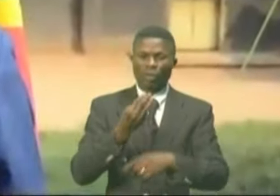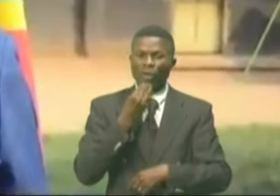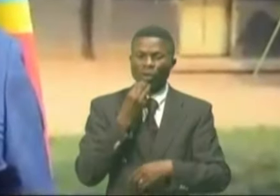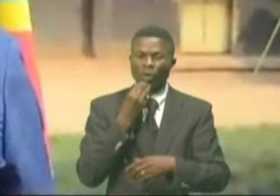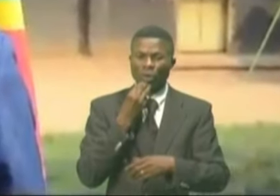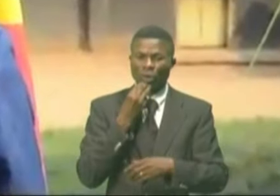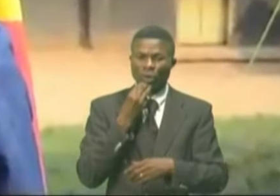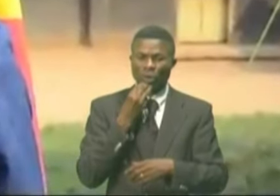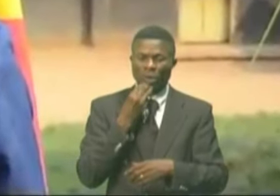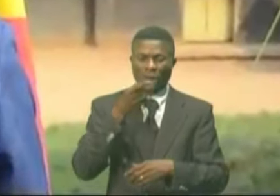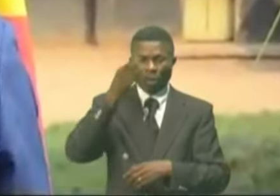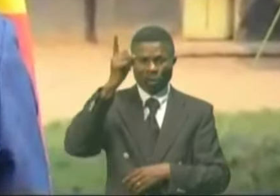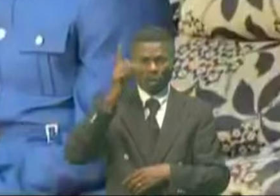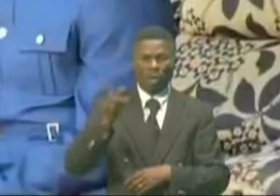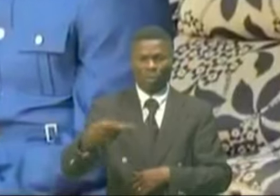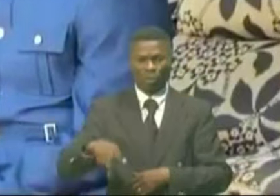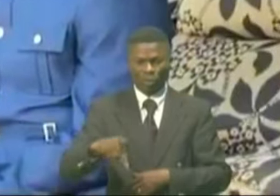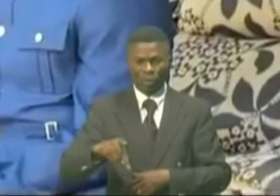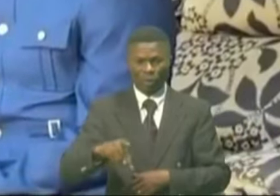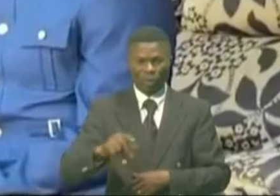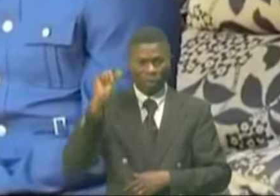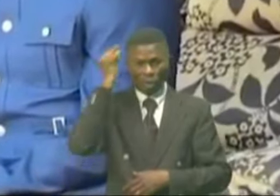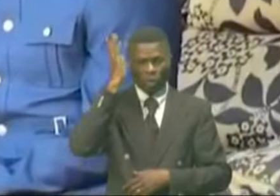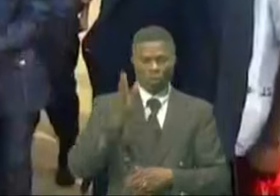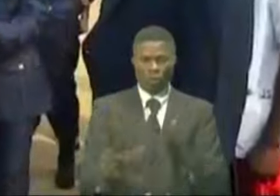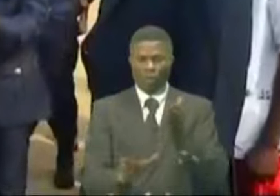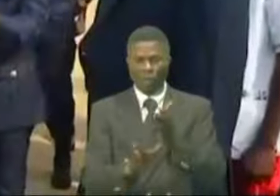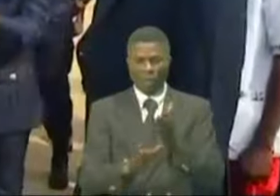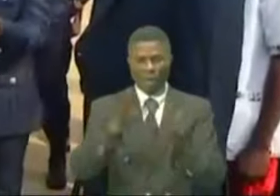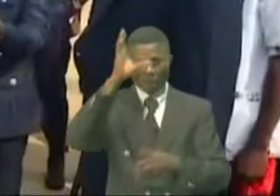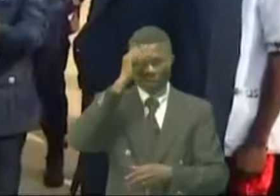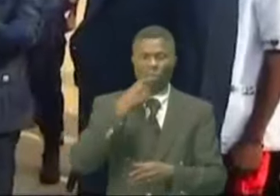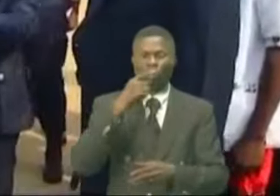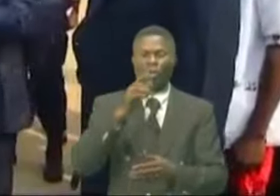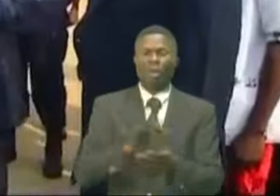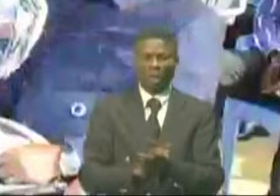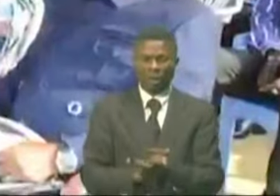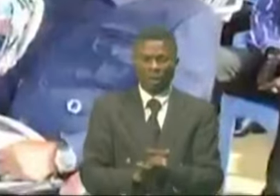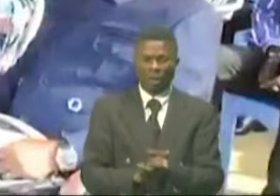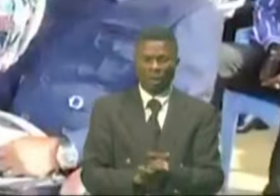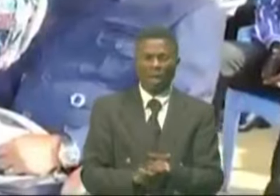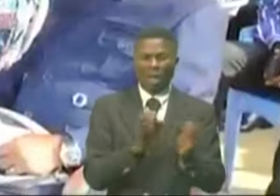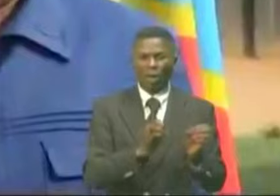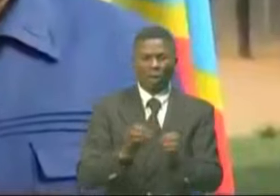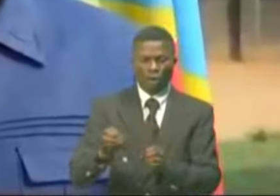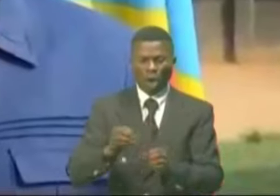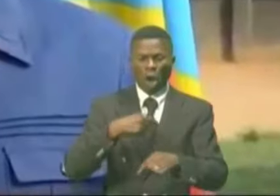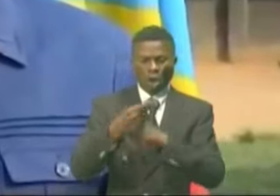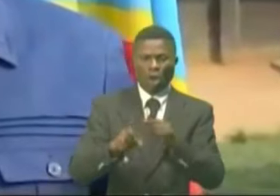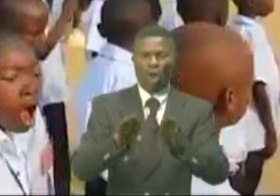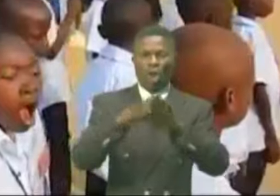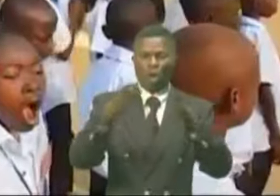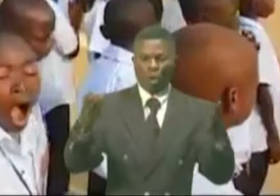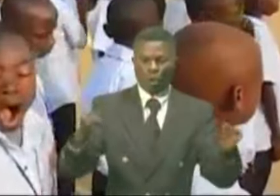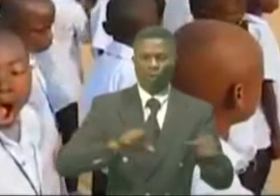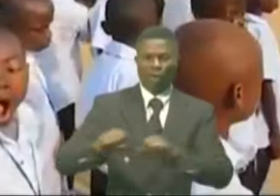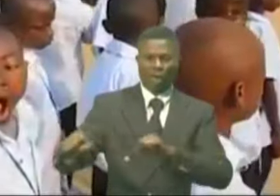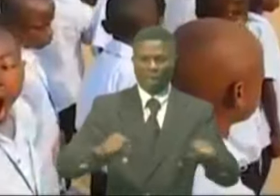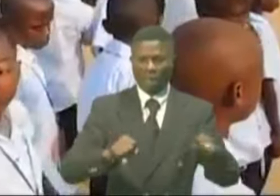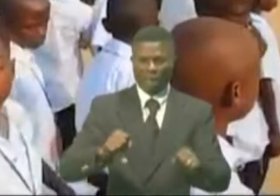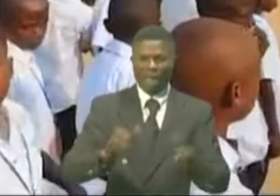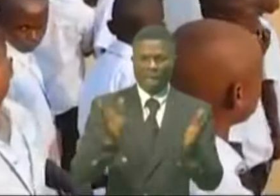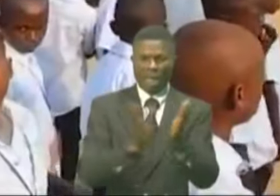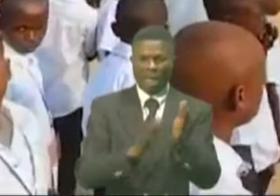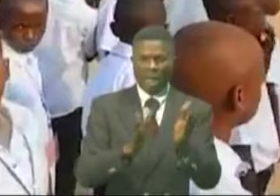l'inspecteur principal provincial. Le gouverneur intermédiaire du Kwilu, Félicien Kiwayi, a procédé au lancement de ces épreuves à partir de